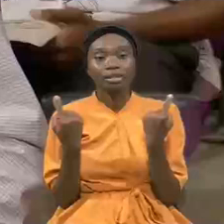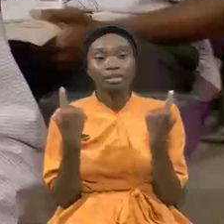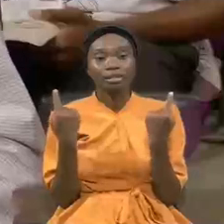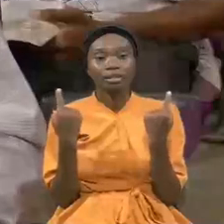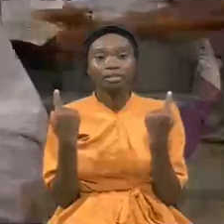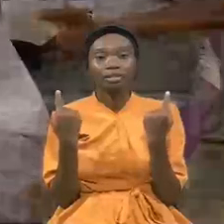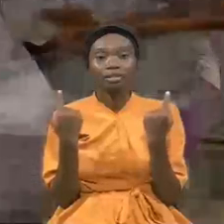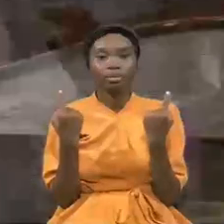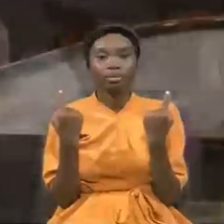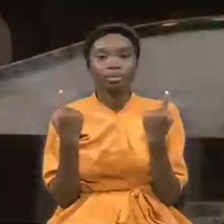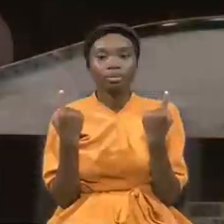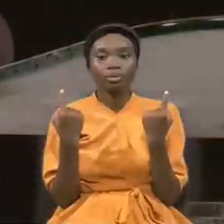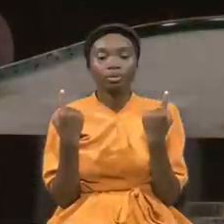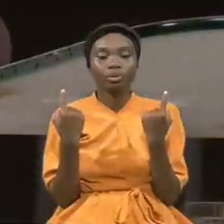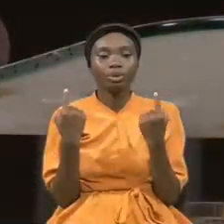20.